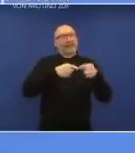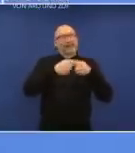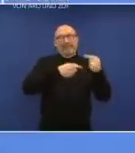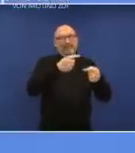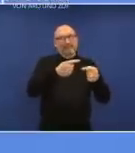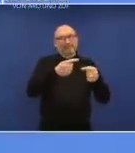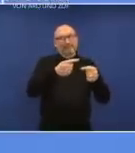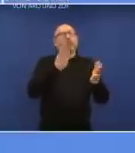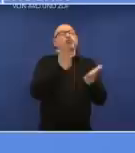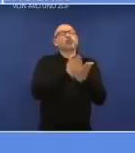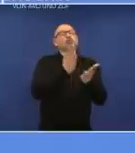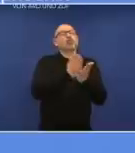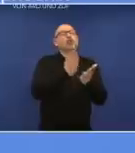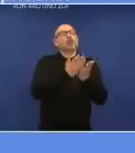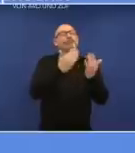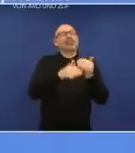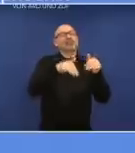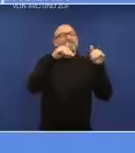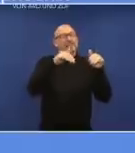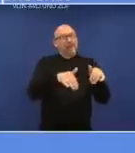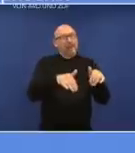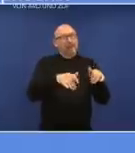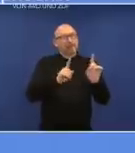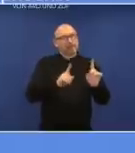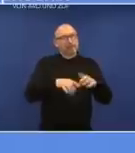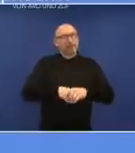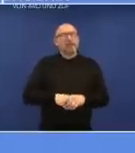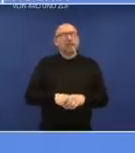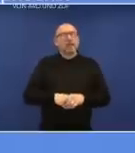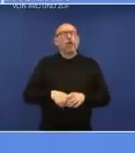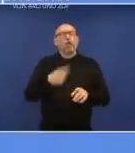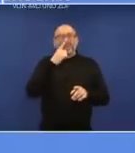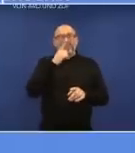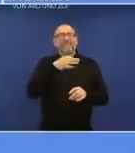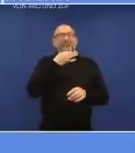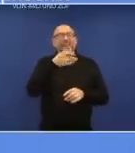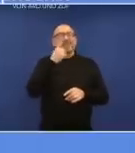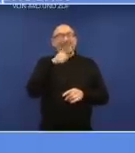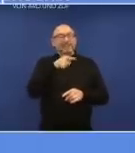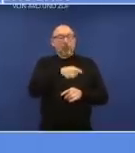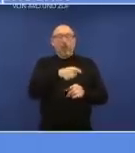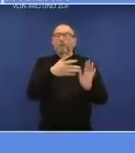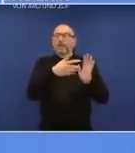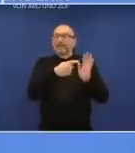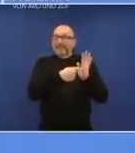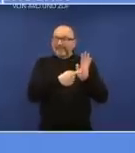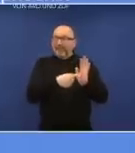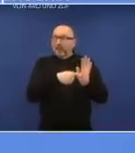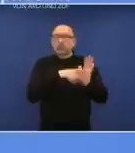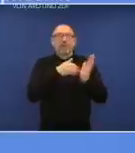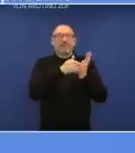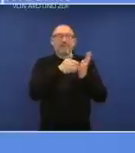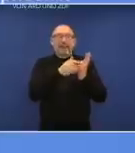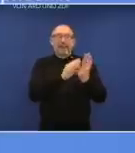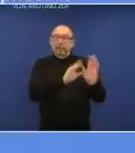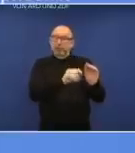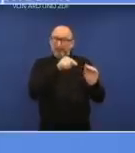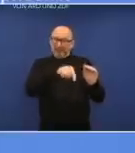es schon. Und es war jetzt nur die Frage, ob es weiter angewendet werden soll in der Pandemie oder